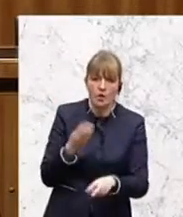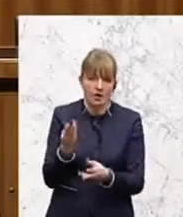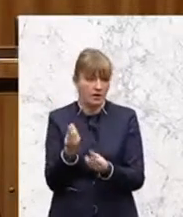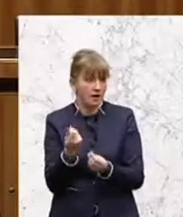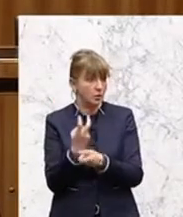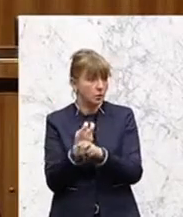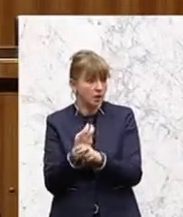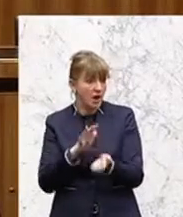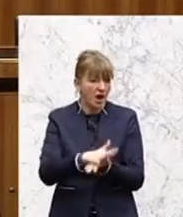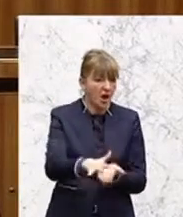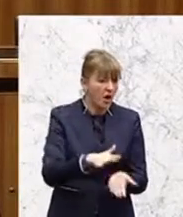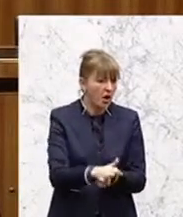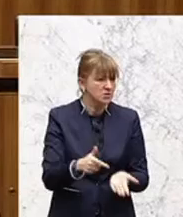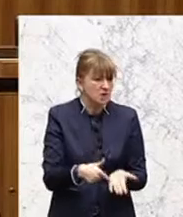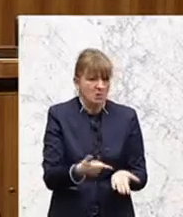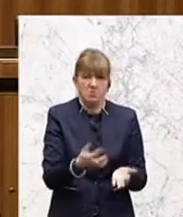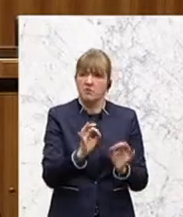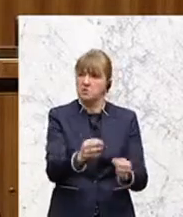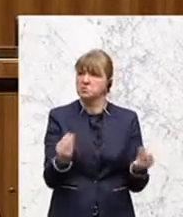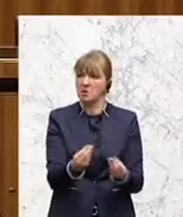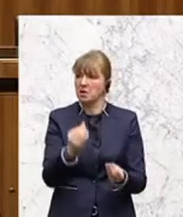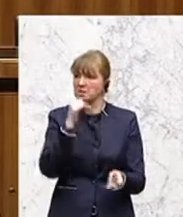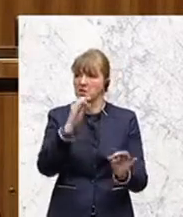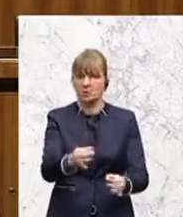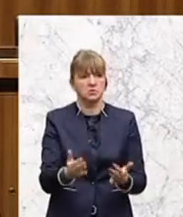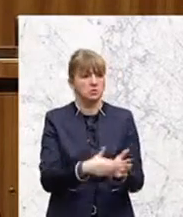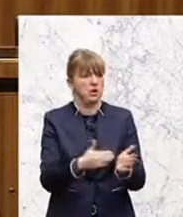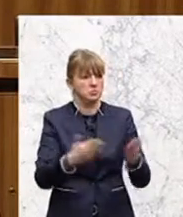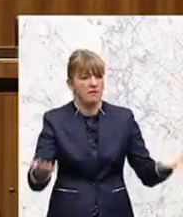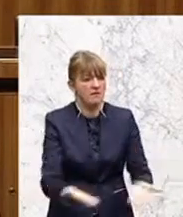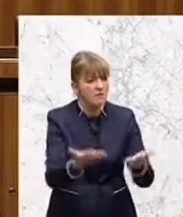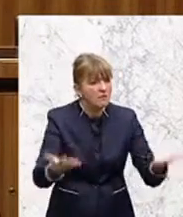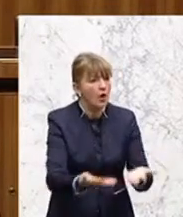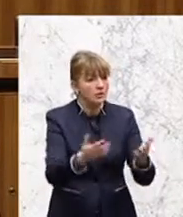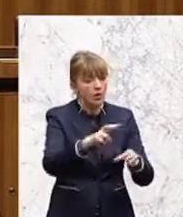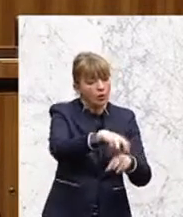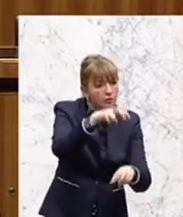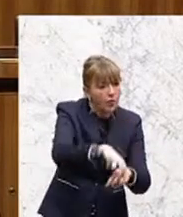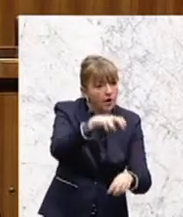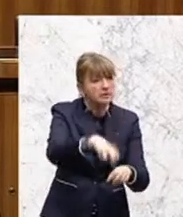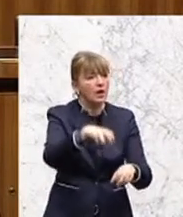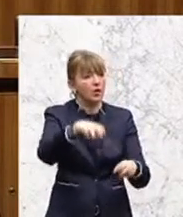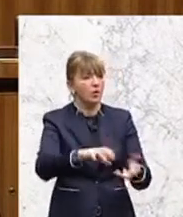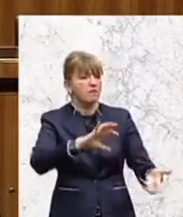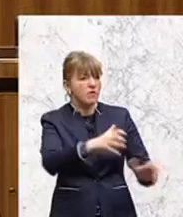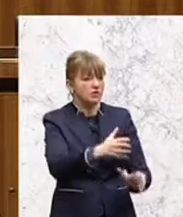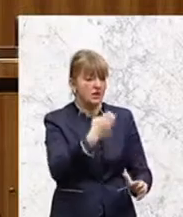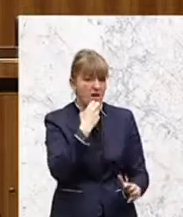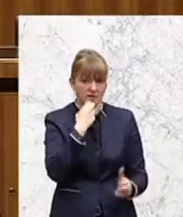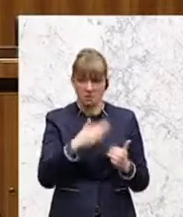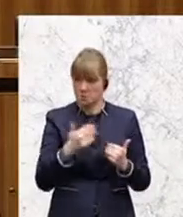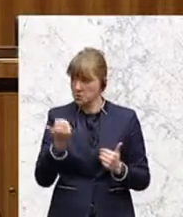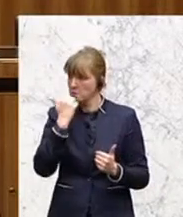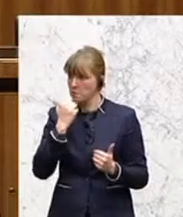aus für kontraproduktive Maßnahmen, für die Förderung von fossilen Energien. Ich glaube, niemand gibt privat Geld für